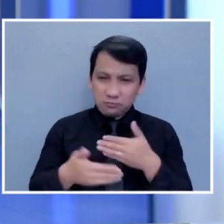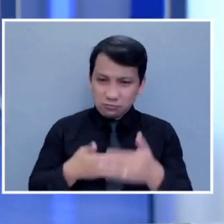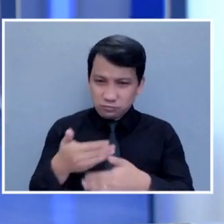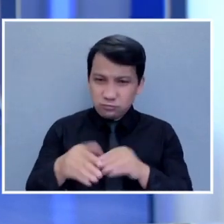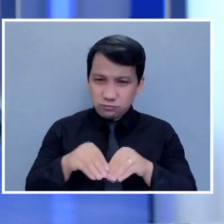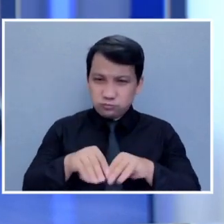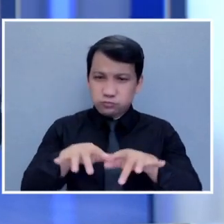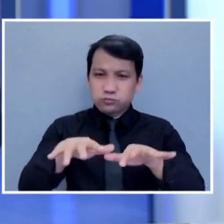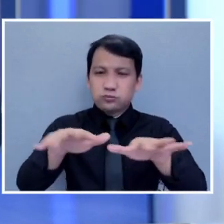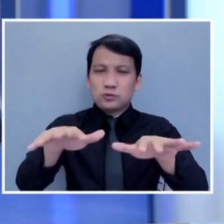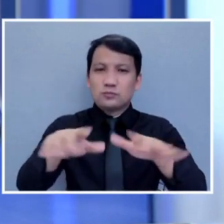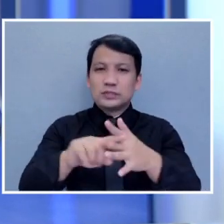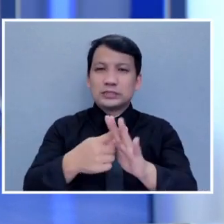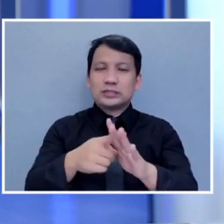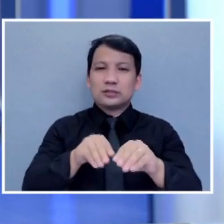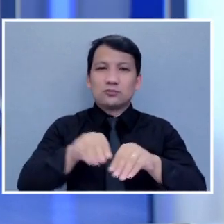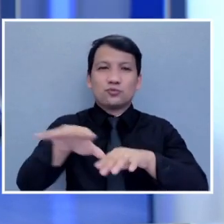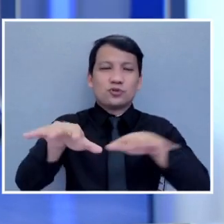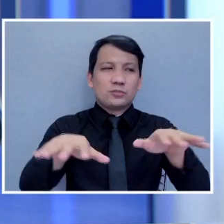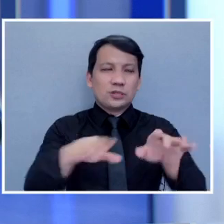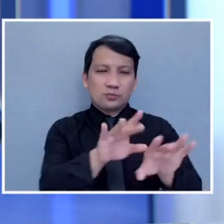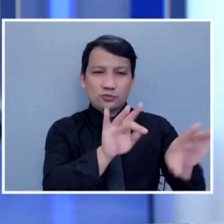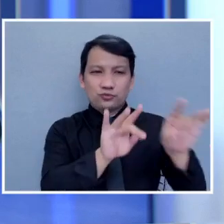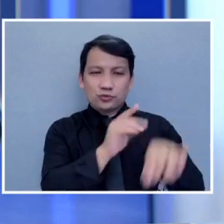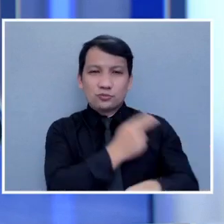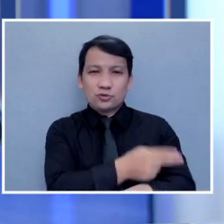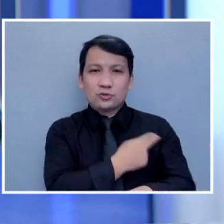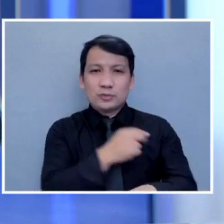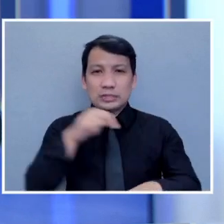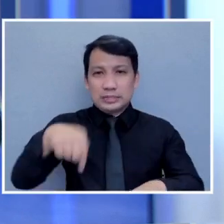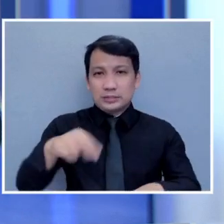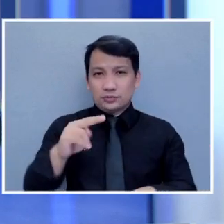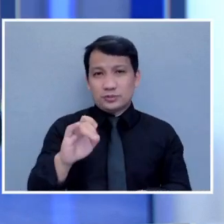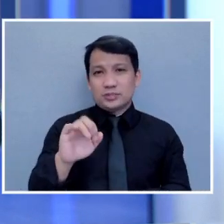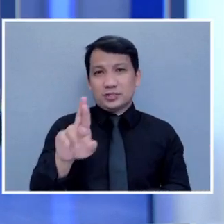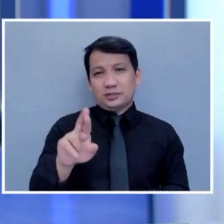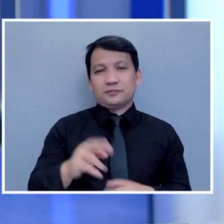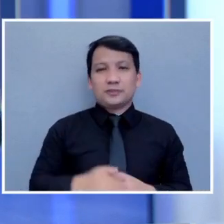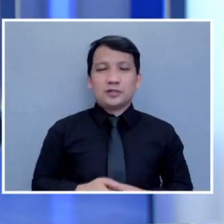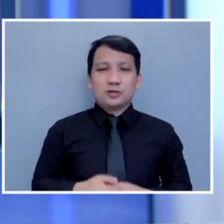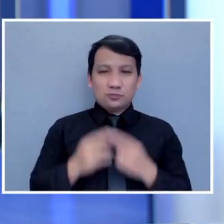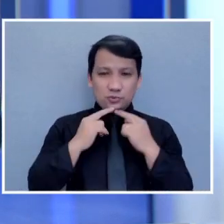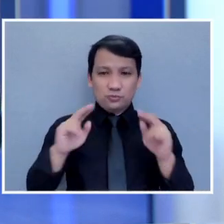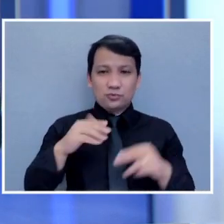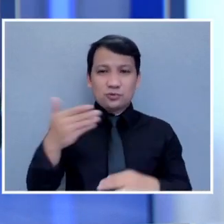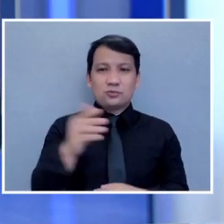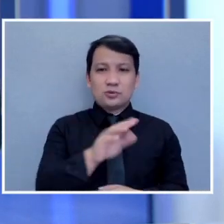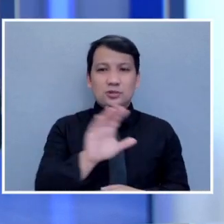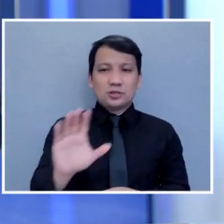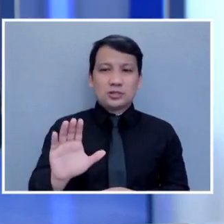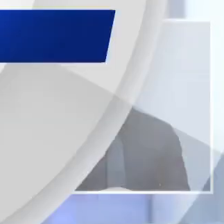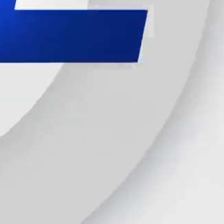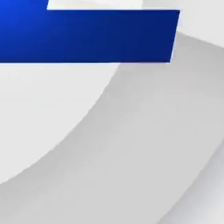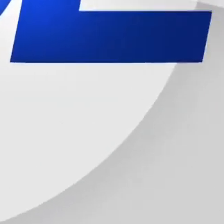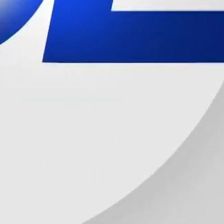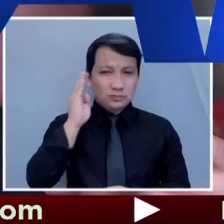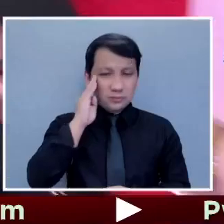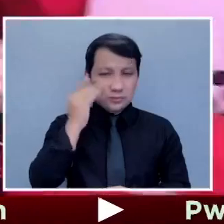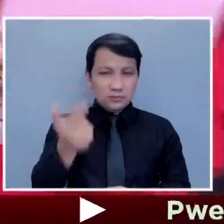na magsisimula sa mga piling ospital sa Metro Manila. Magpapatrol, Vivian Gulia.